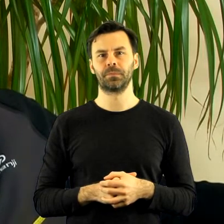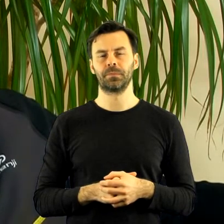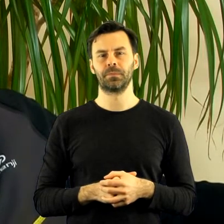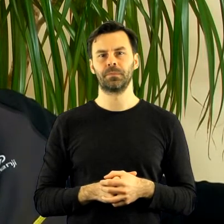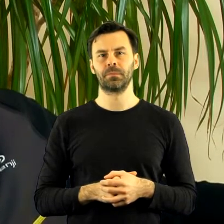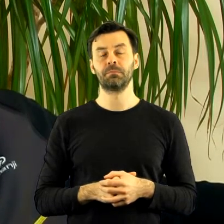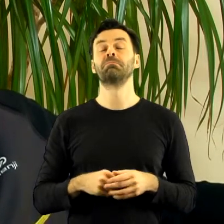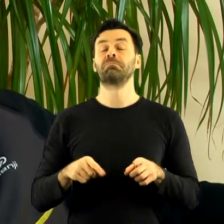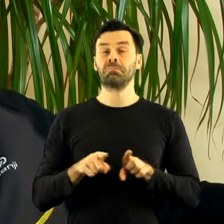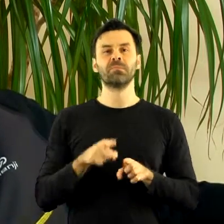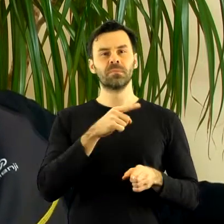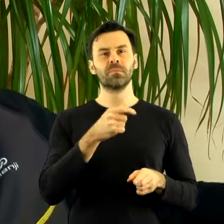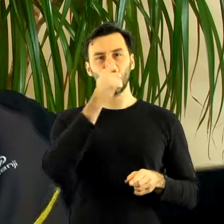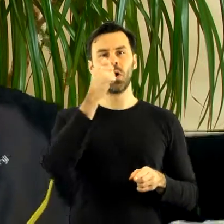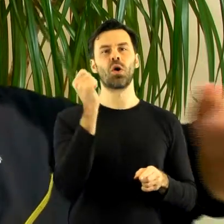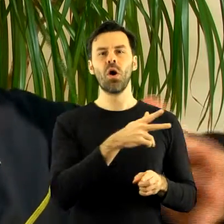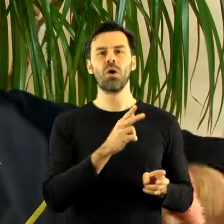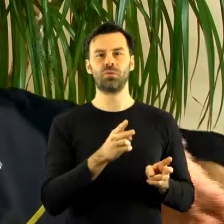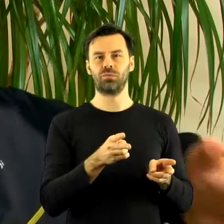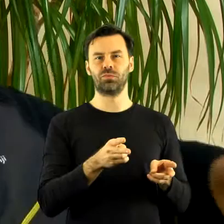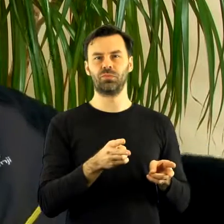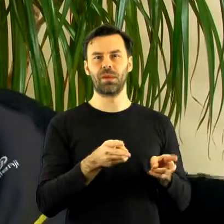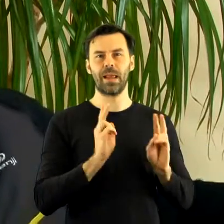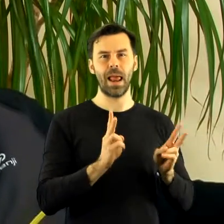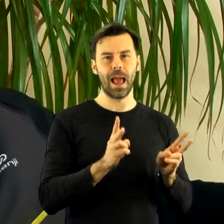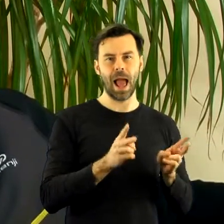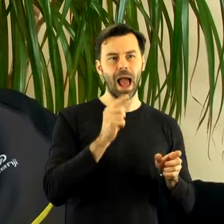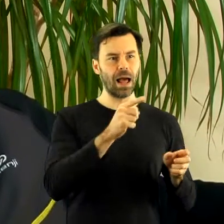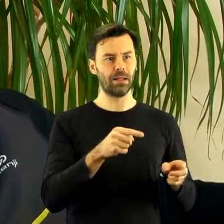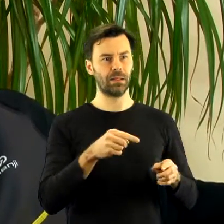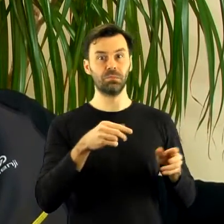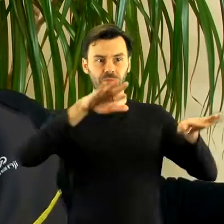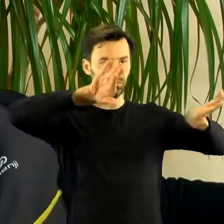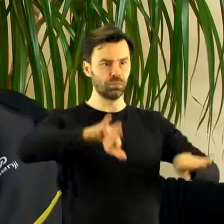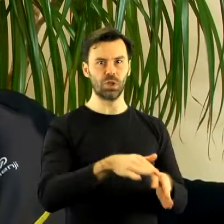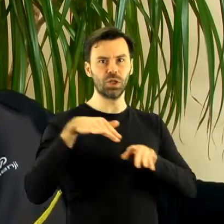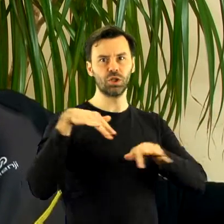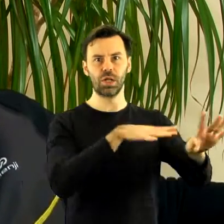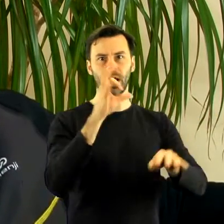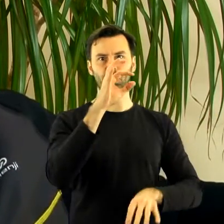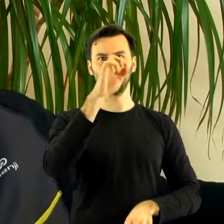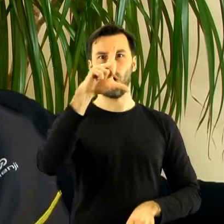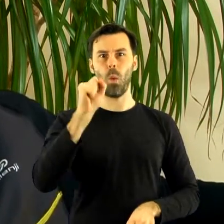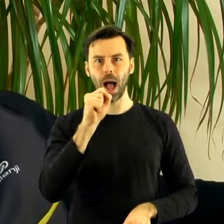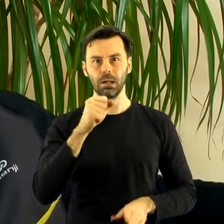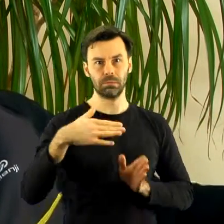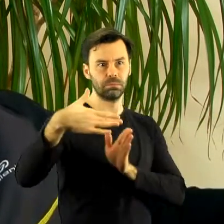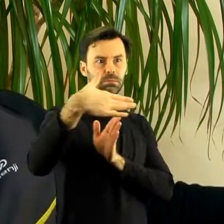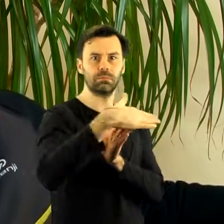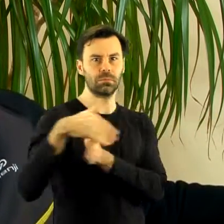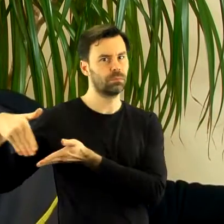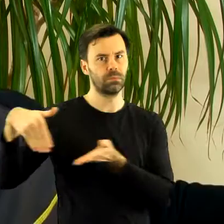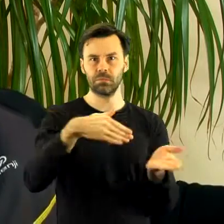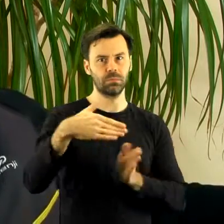uniemożliwiony dojazd, to jest koryto z rzeki Soły, w niektóre miejsca tam właśnie, gdzie te